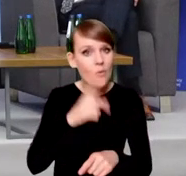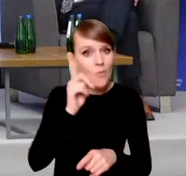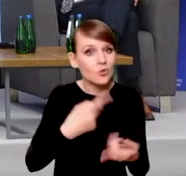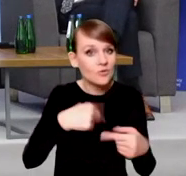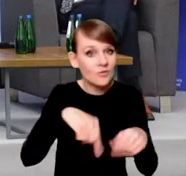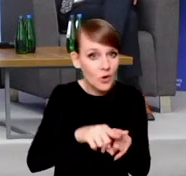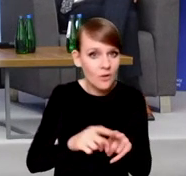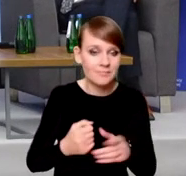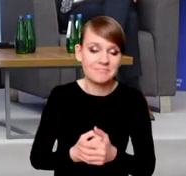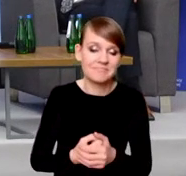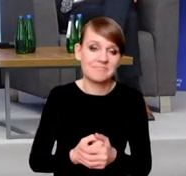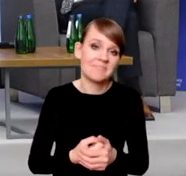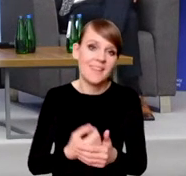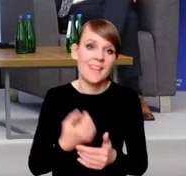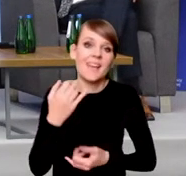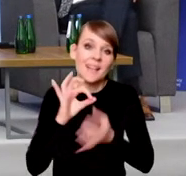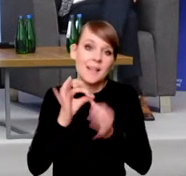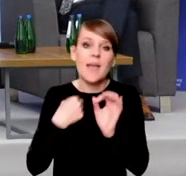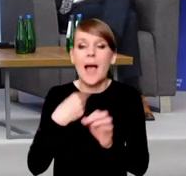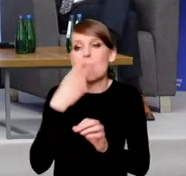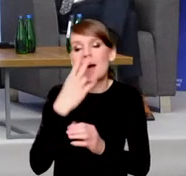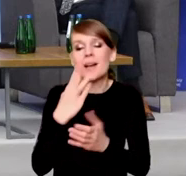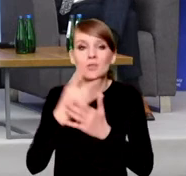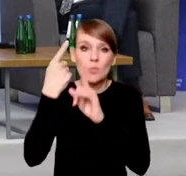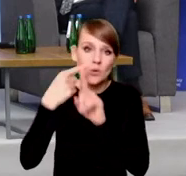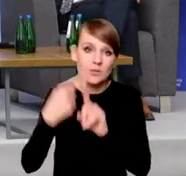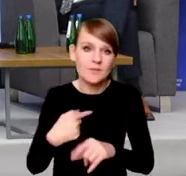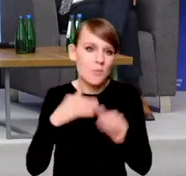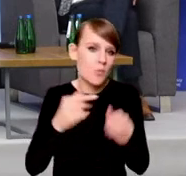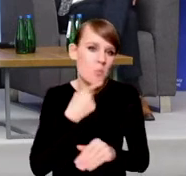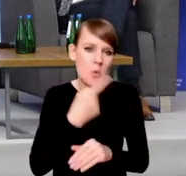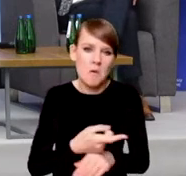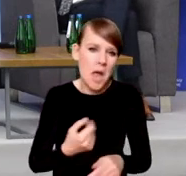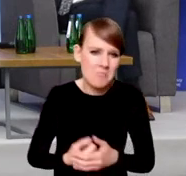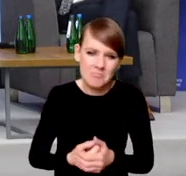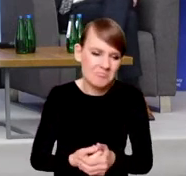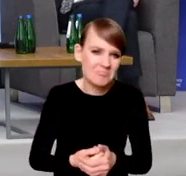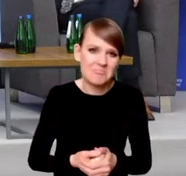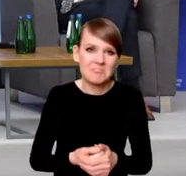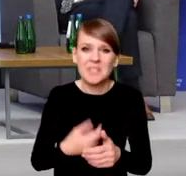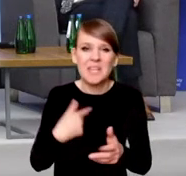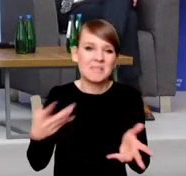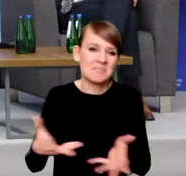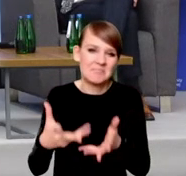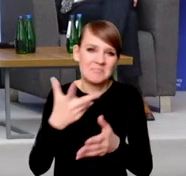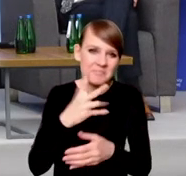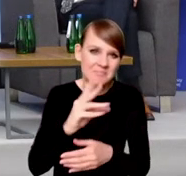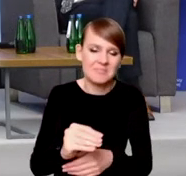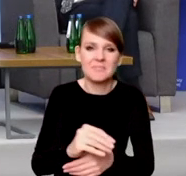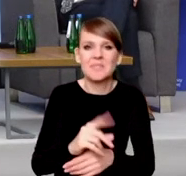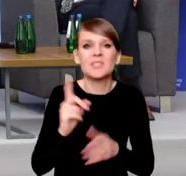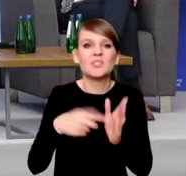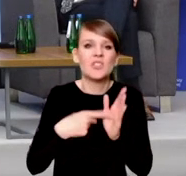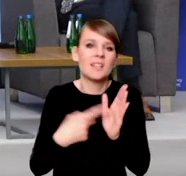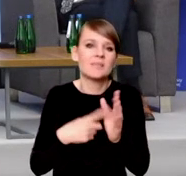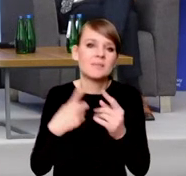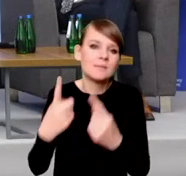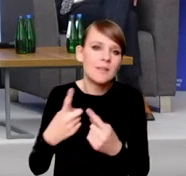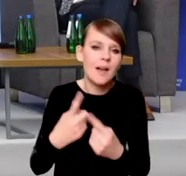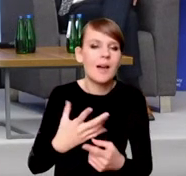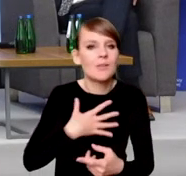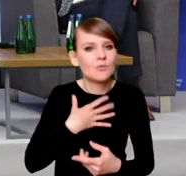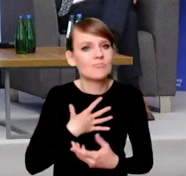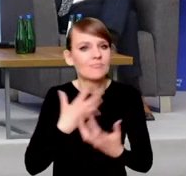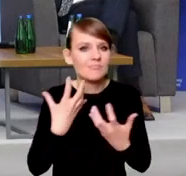doktorant powiedziałbym, że absolutnie nie należy i że to jest powołanie. Bardzo często w takich panelach mówimy o powołaniu do pełnienia